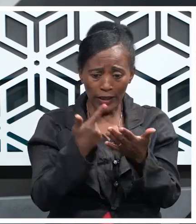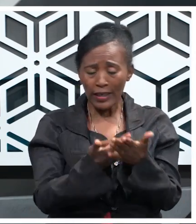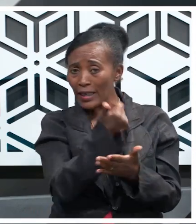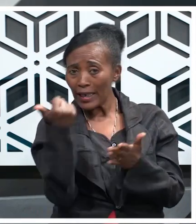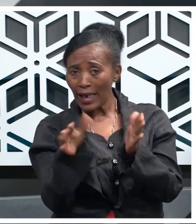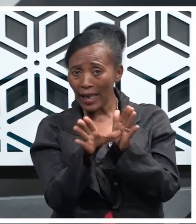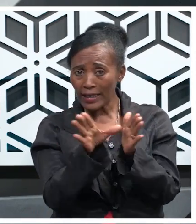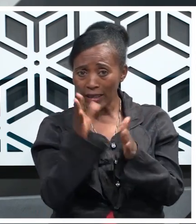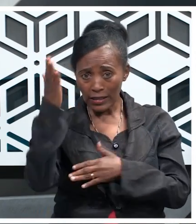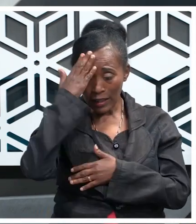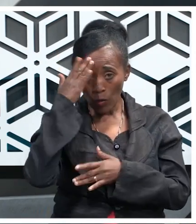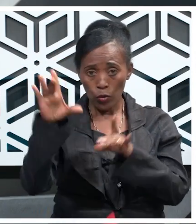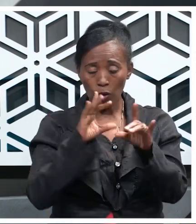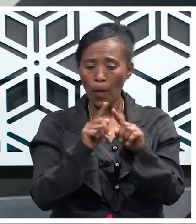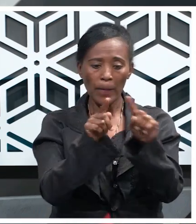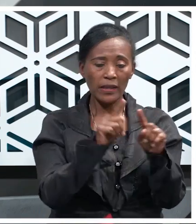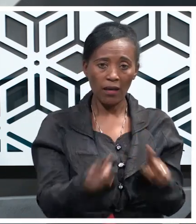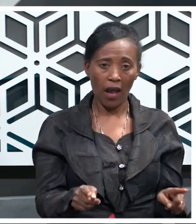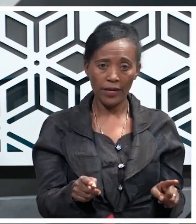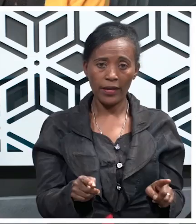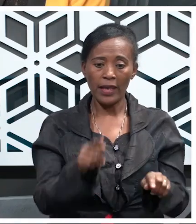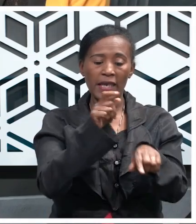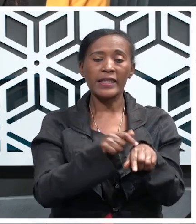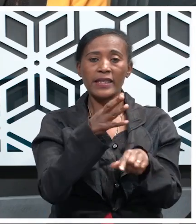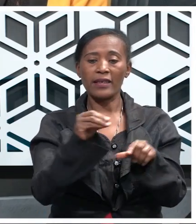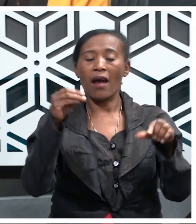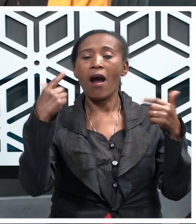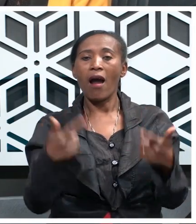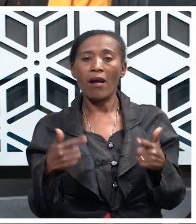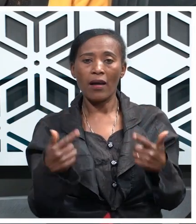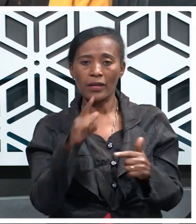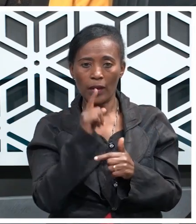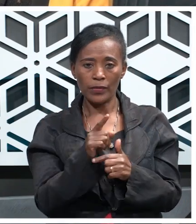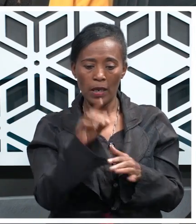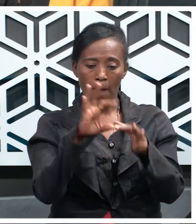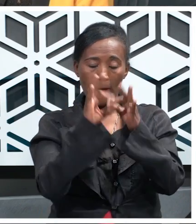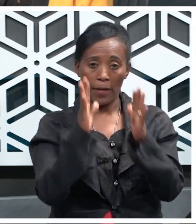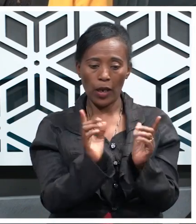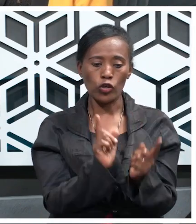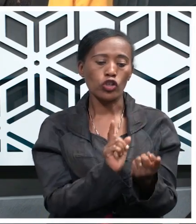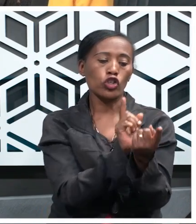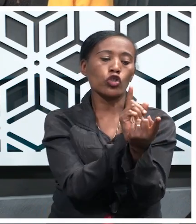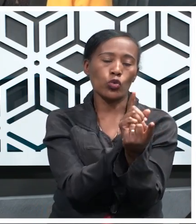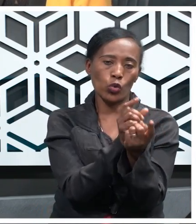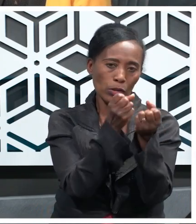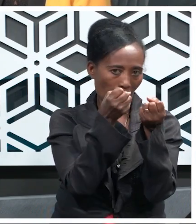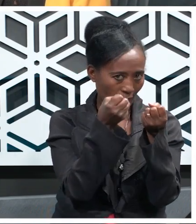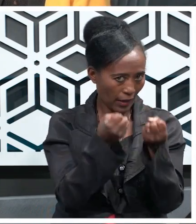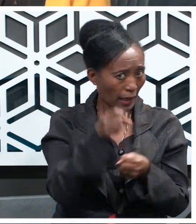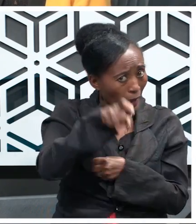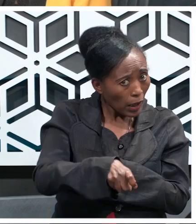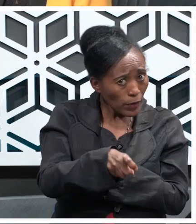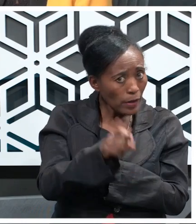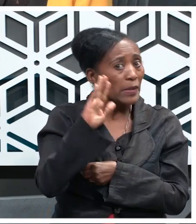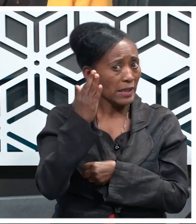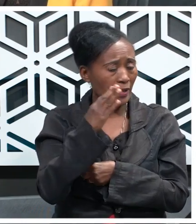ሰዎችን እንግዲህ ይሄንን ሌላ ገጽታችን እንዲያውቁ ለማድረግ በተለያየ ጊዜና አጋጣሚ ማህበራዊ ግንኙነቶችን